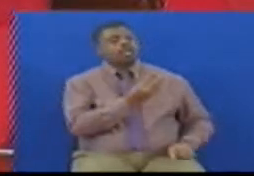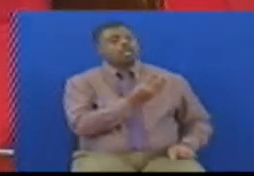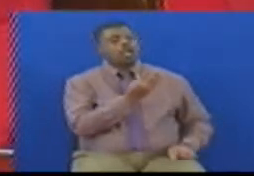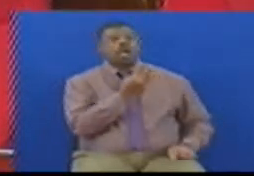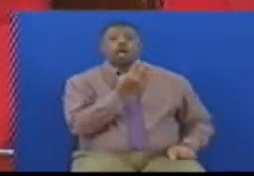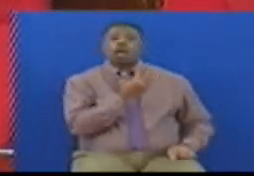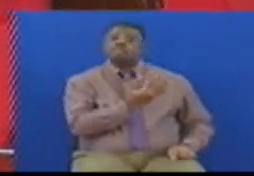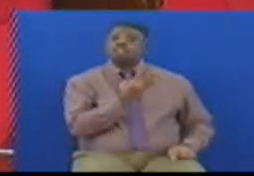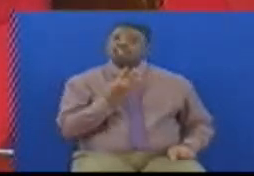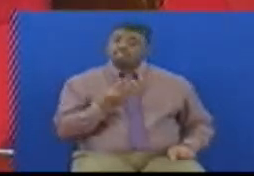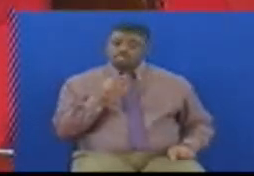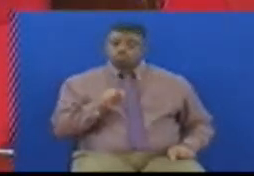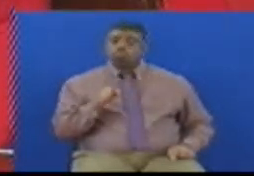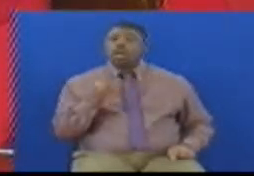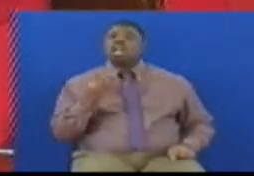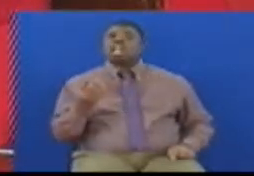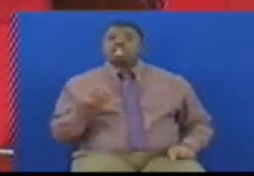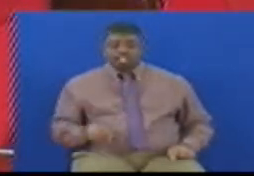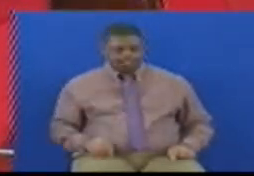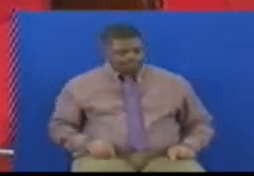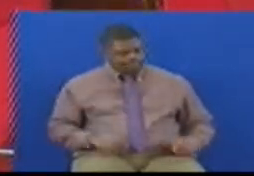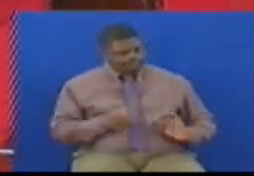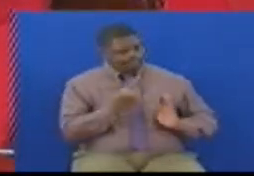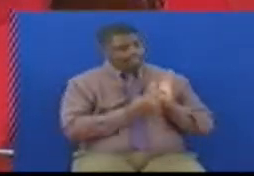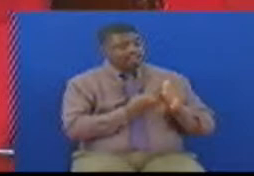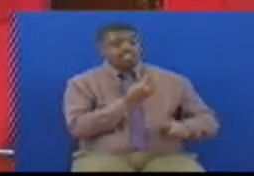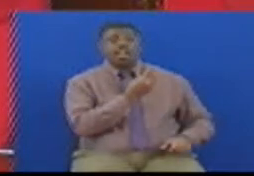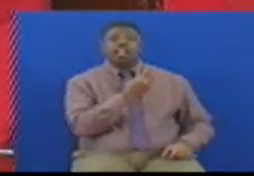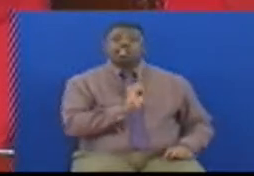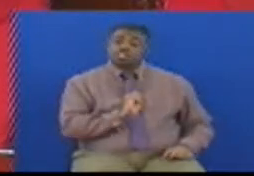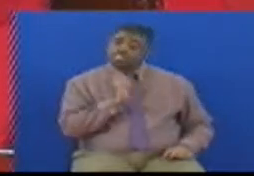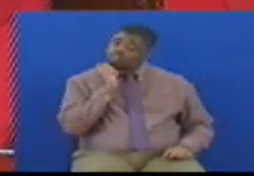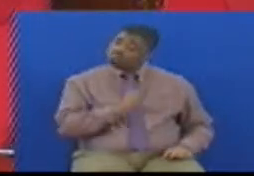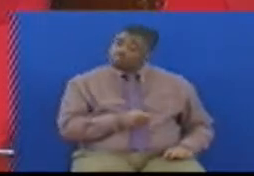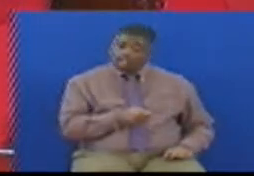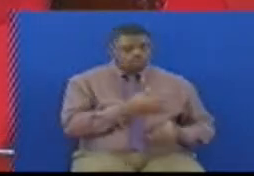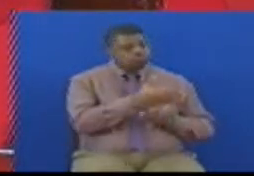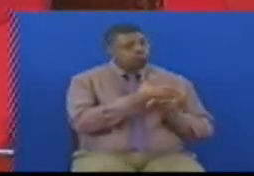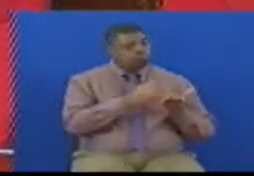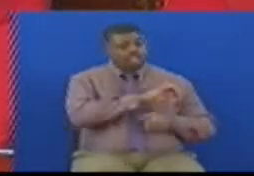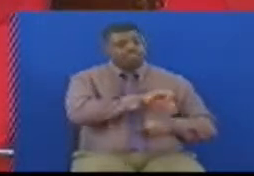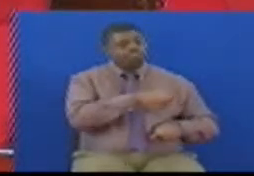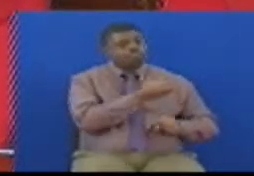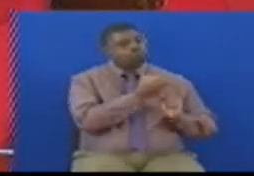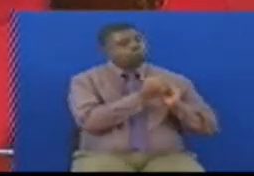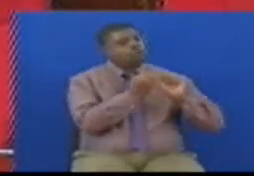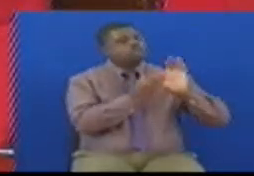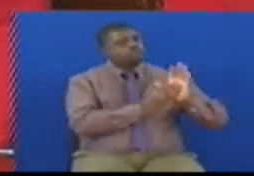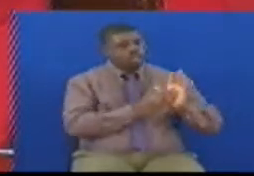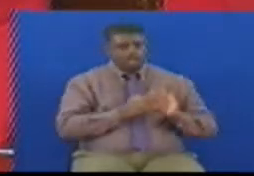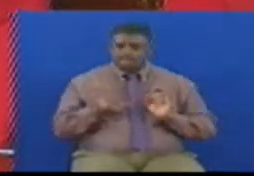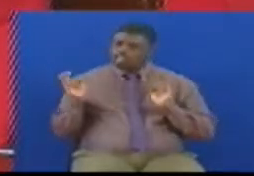454.4. Mheshimiwa Speaker, hadi kufikia tarehe 30 Juni 2019, shirika la umeme TANESCO lilikuwa